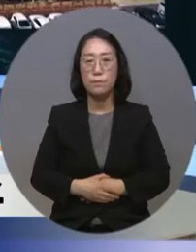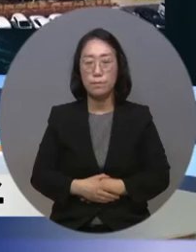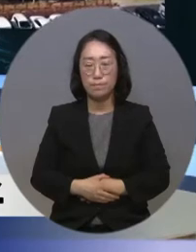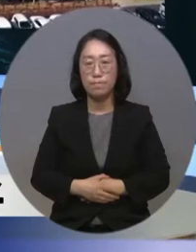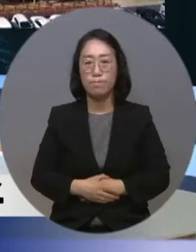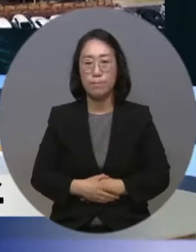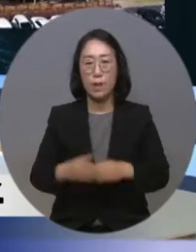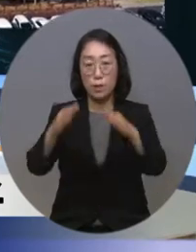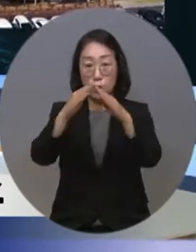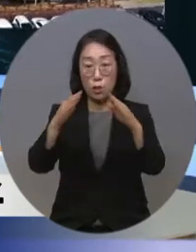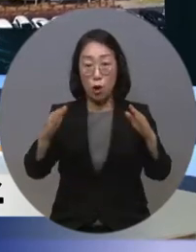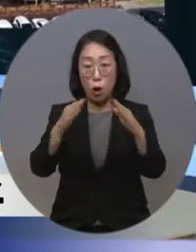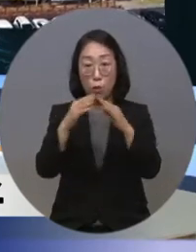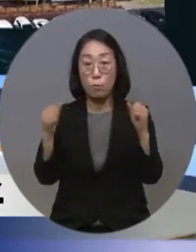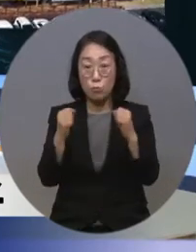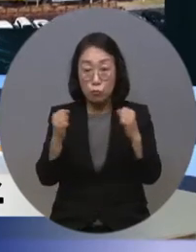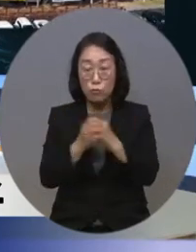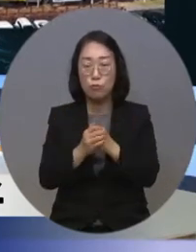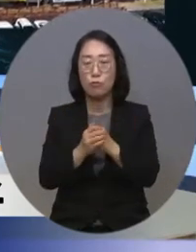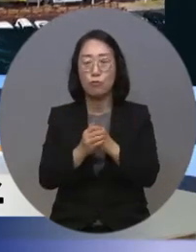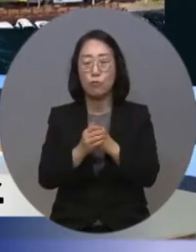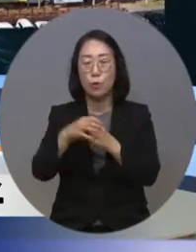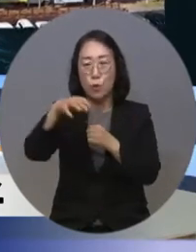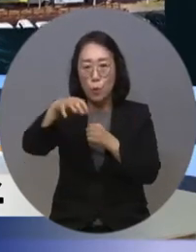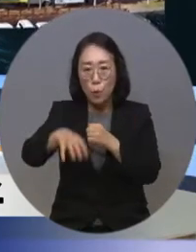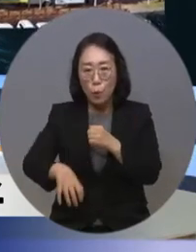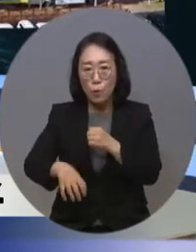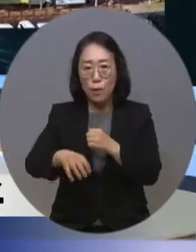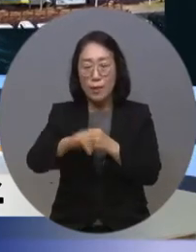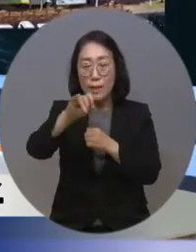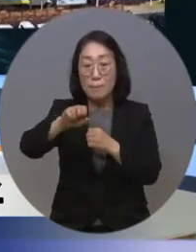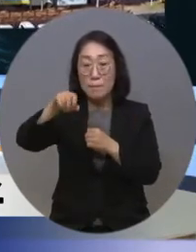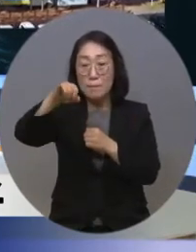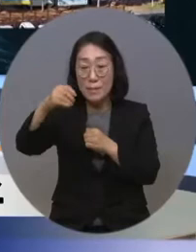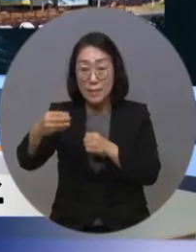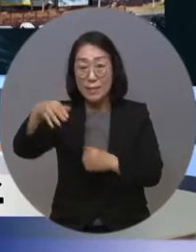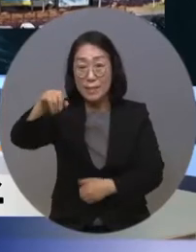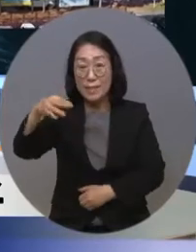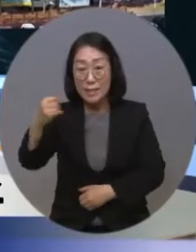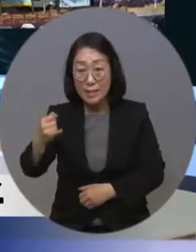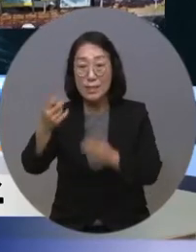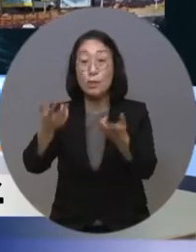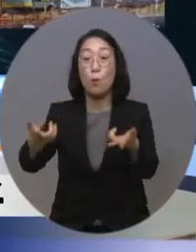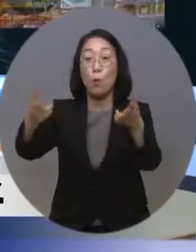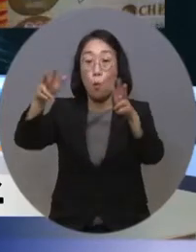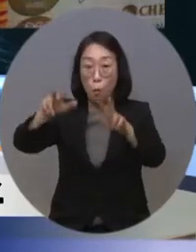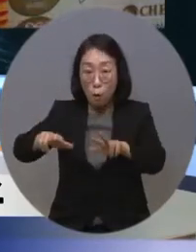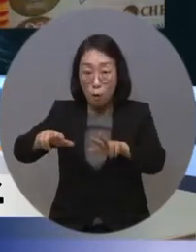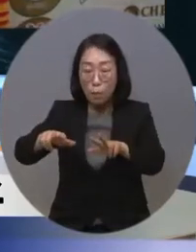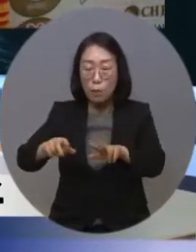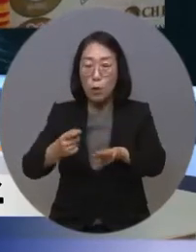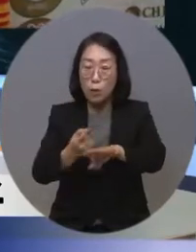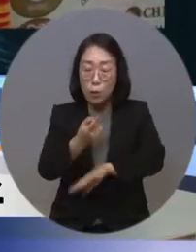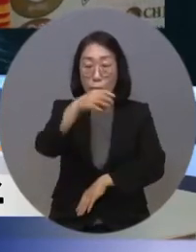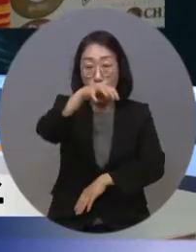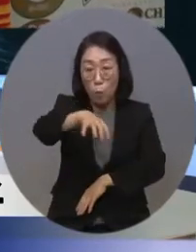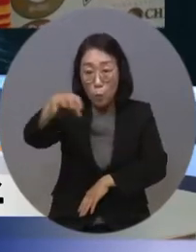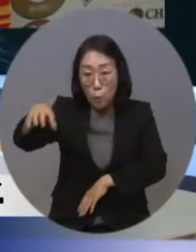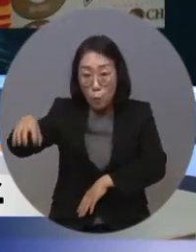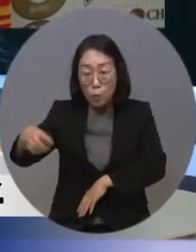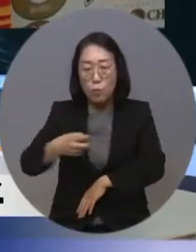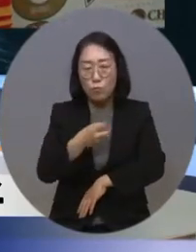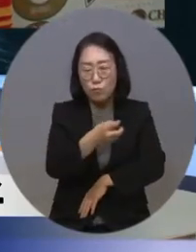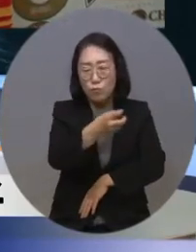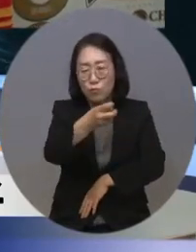전북 임실군 이 대표 관광지인 임실치즈 대 뭐 파크 를 비롯해 주요 관광지를 오가는 시티 투어 버스를